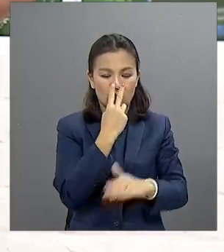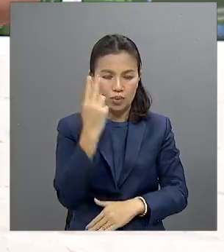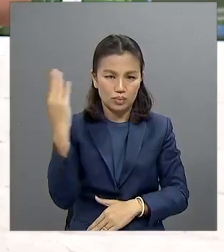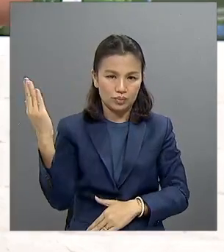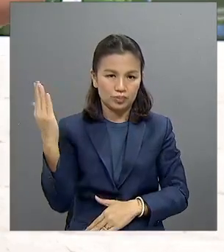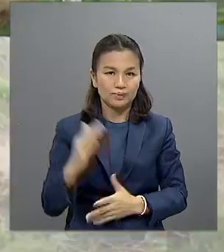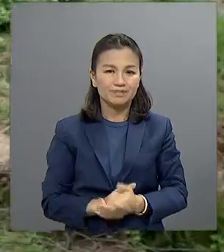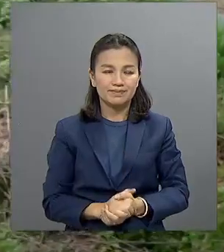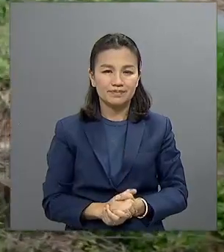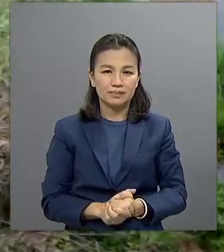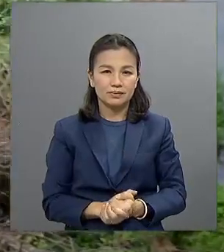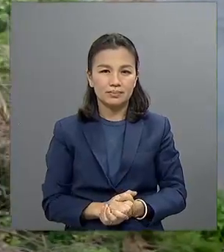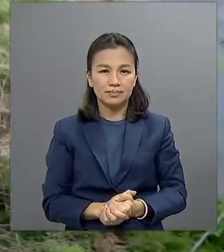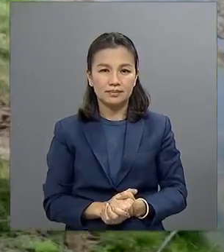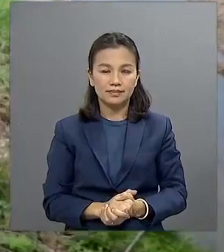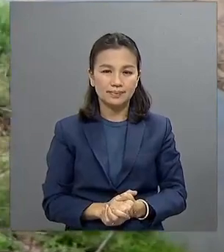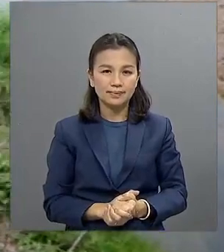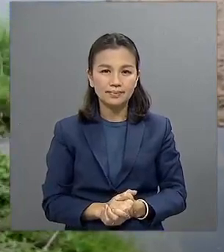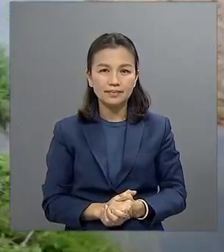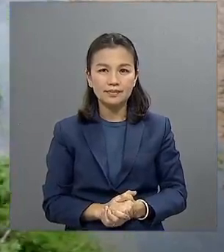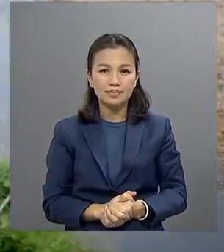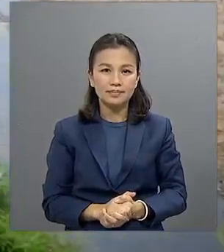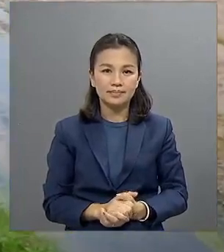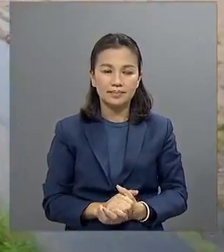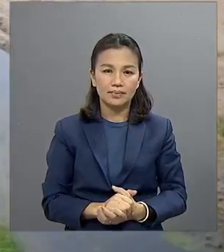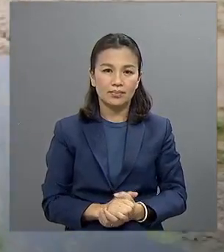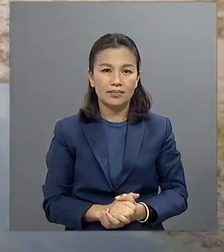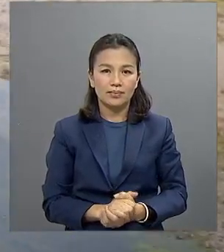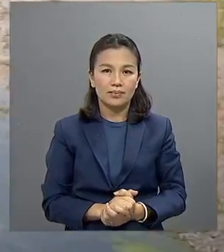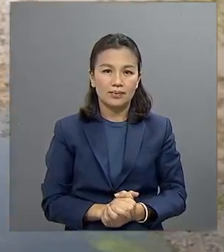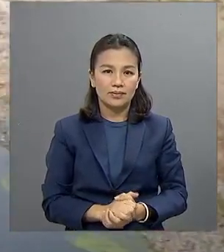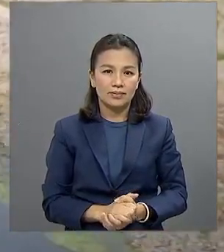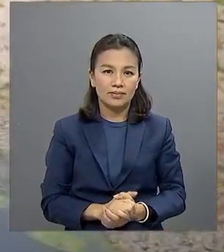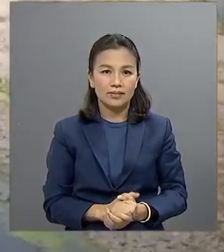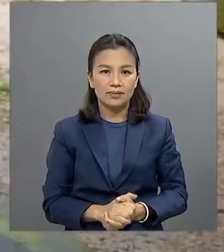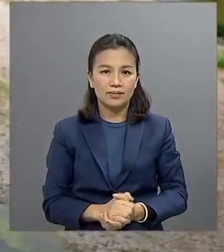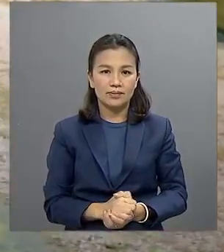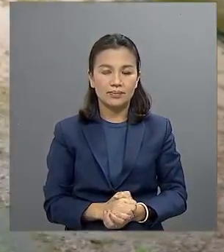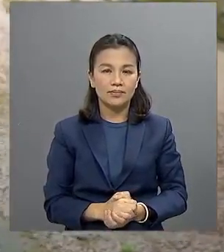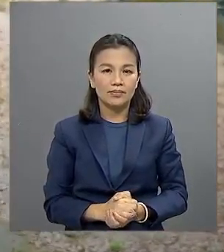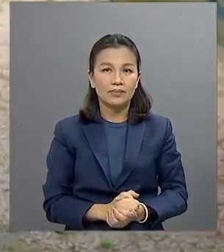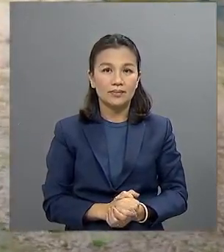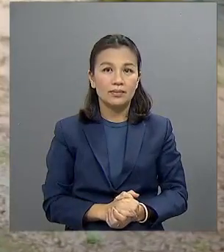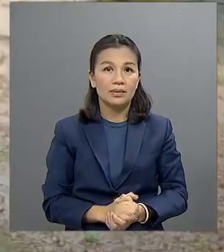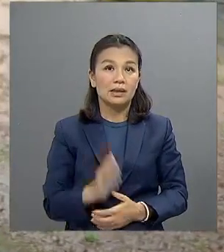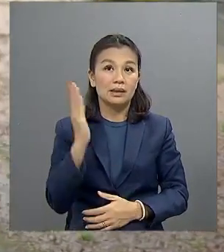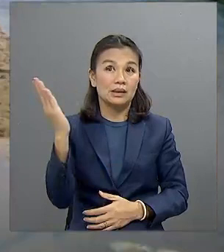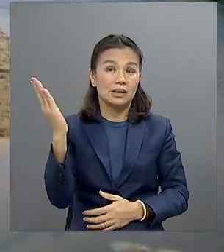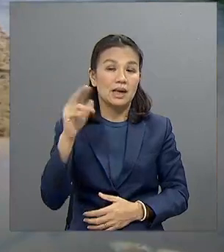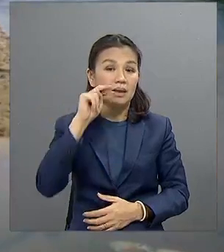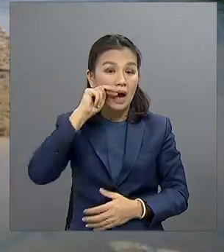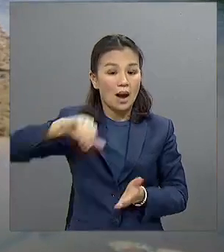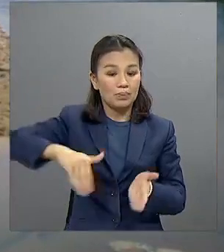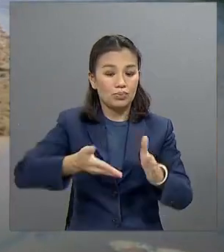รายงาน ปริมาณในแม่น้ำลำพาชีตำบลแก้ม